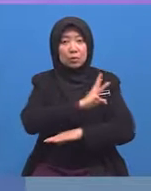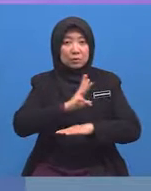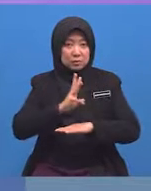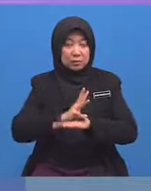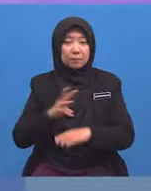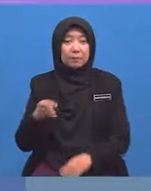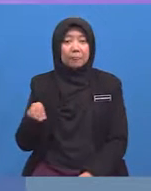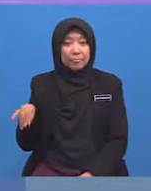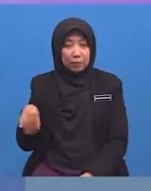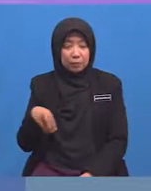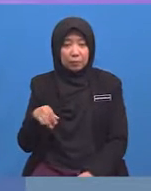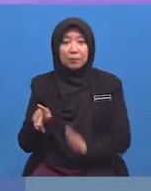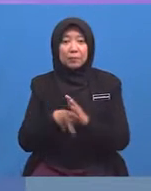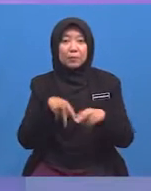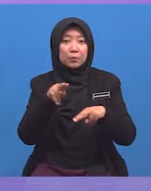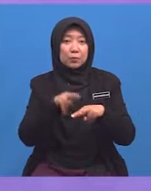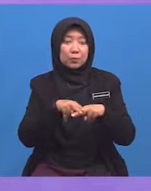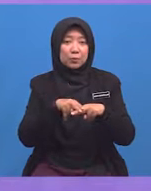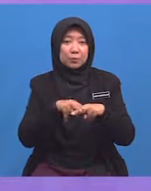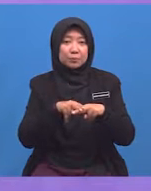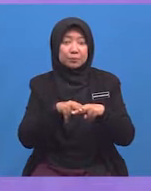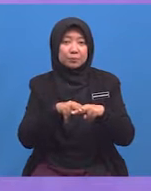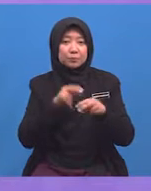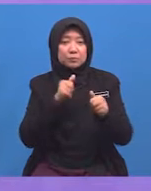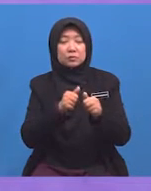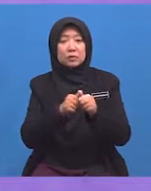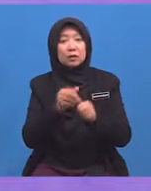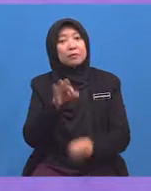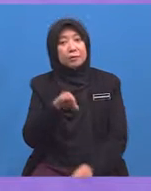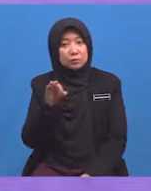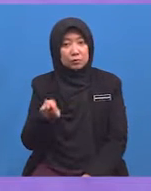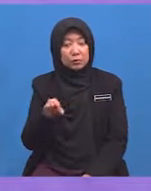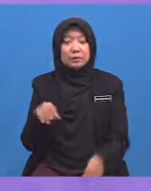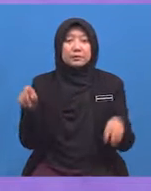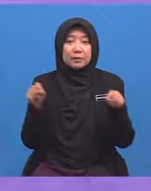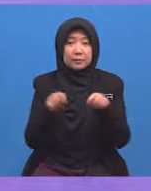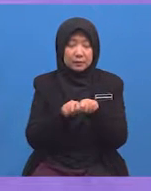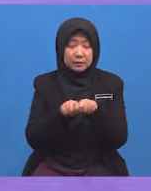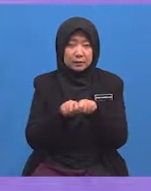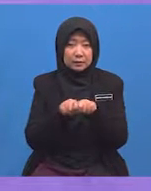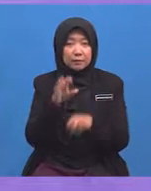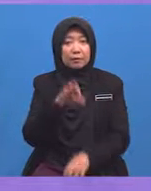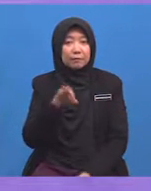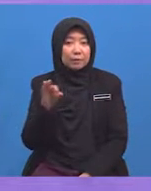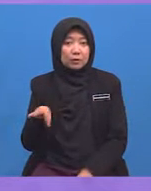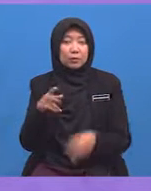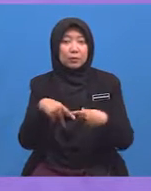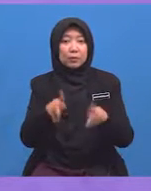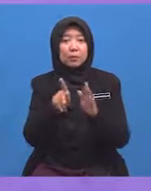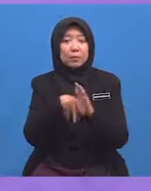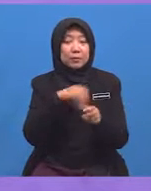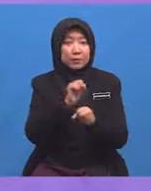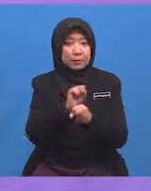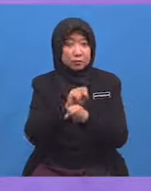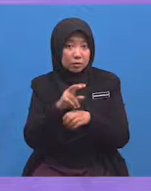Taburan penduduk bergantung kepada beberapa faktor seperti faktor peluang